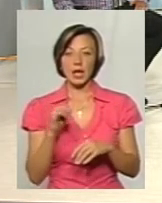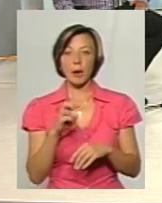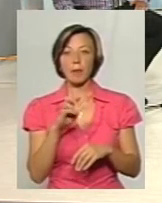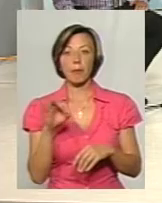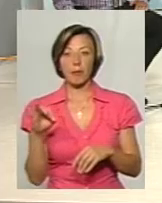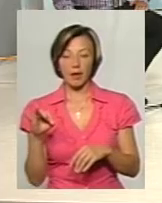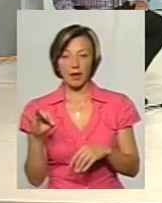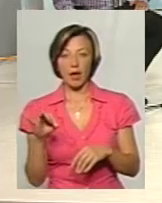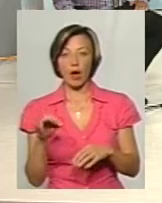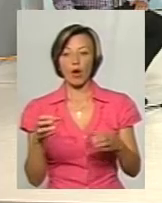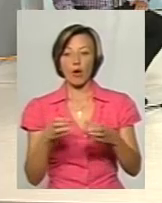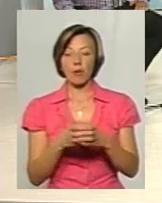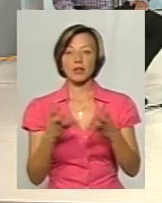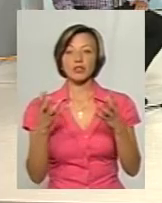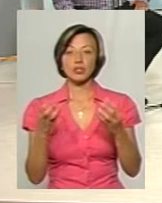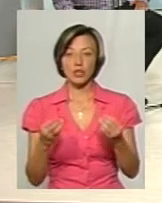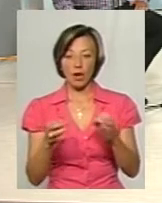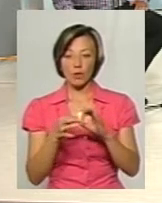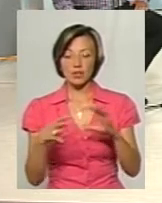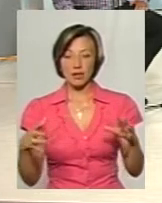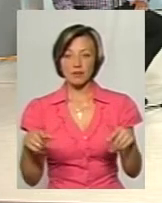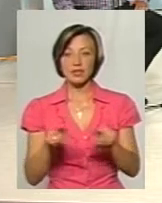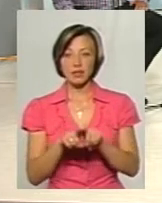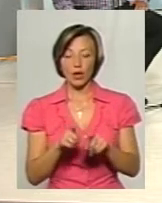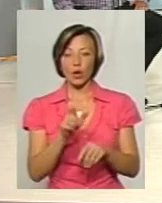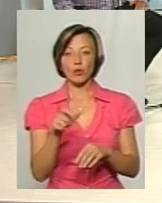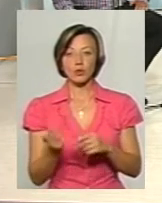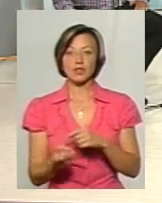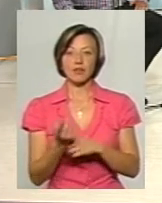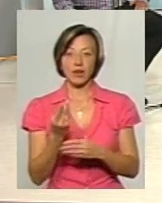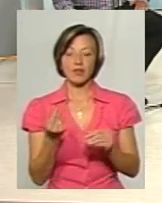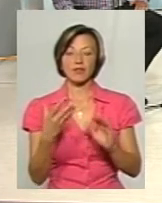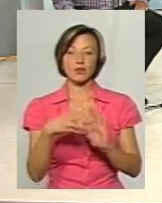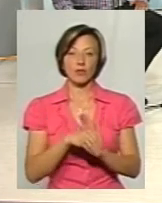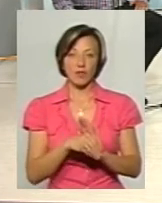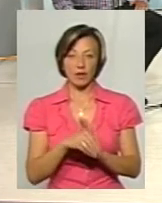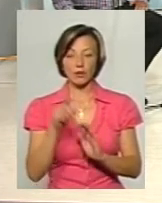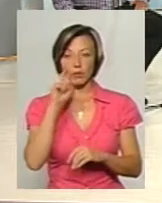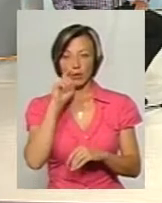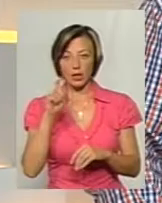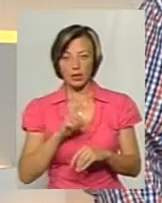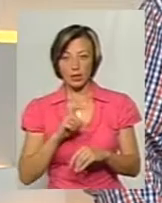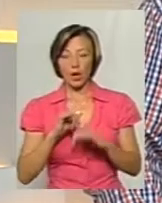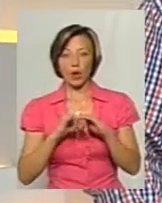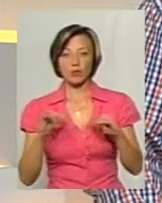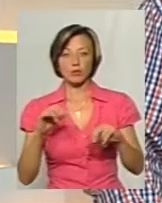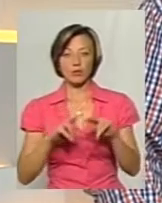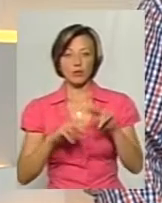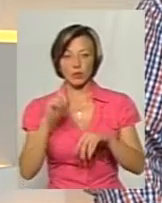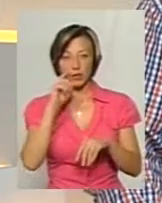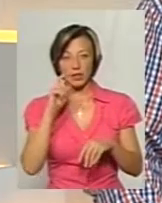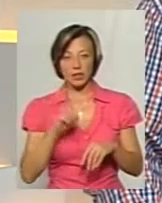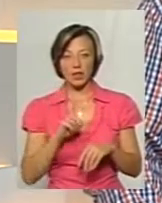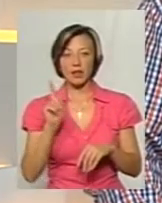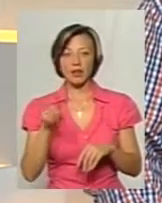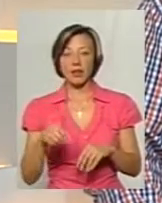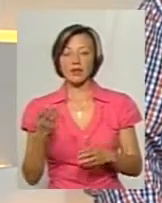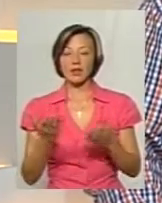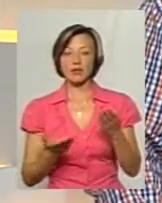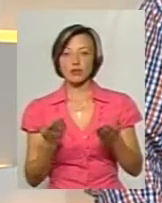ті громади ще роз'єднати, все рівно з'являться люди, які будуть інвестувати в Україну, розбудовувати Україну. Навіть